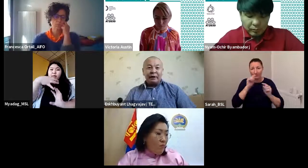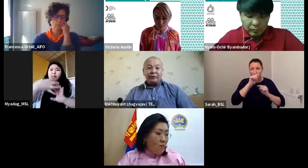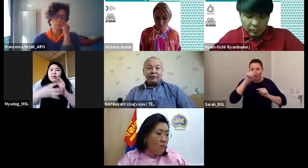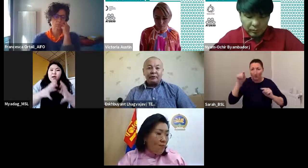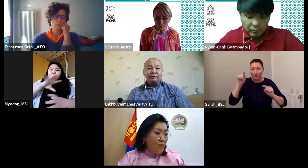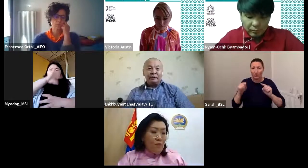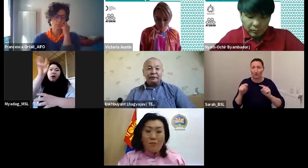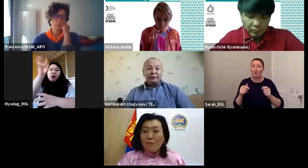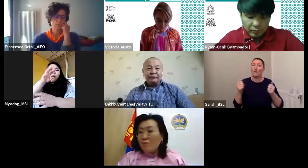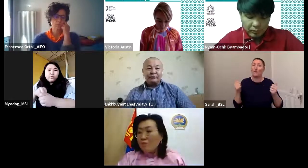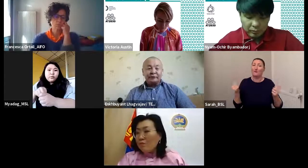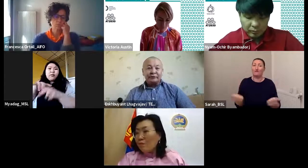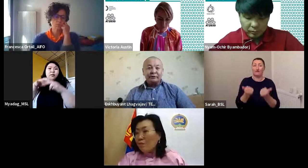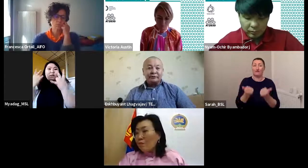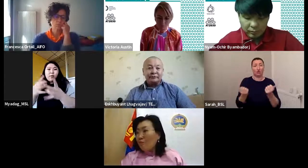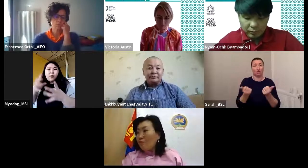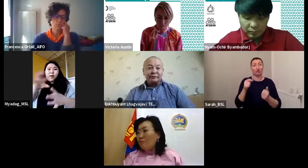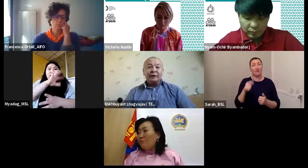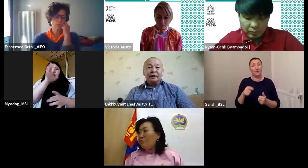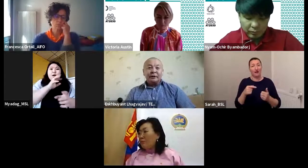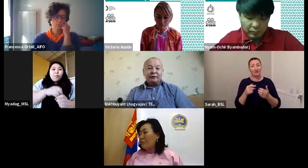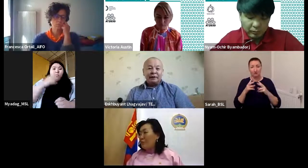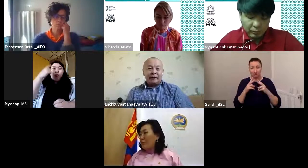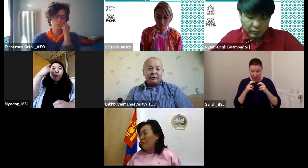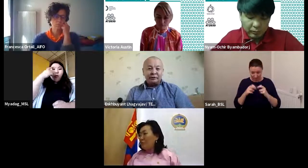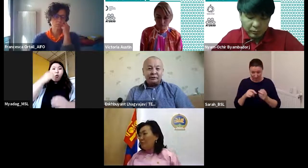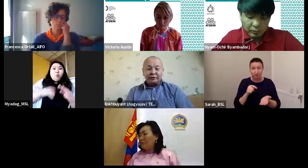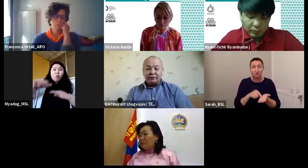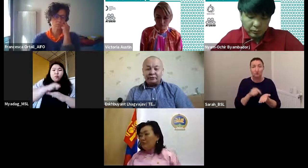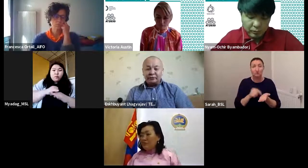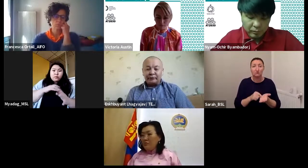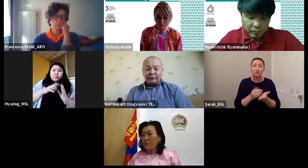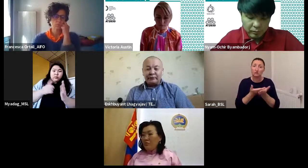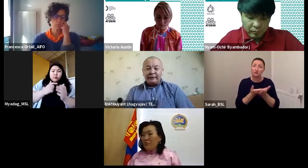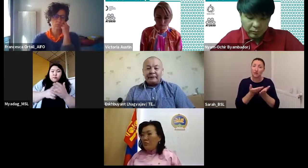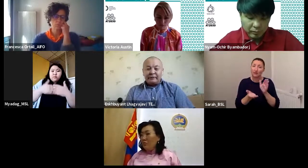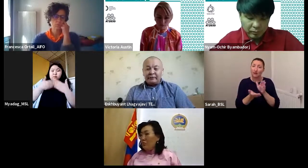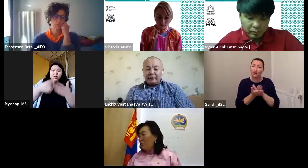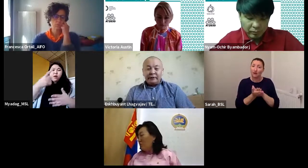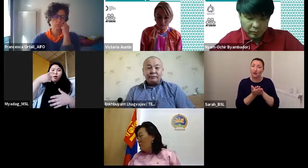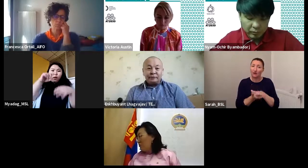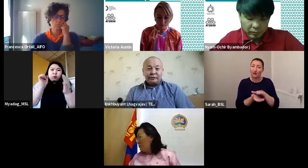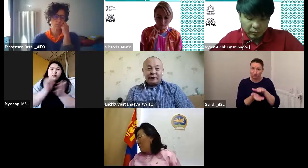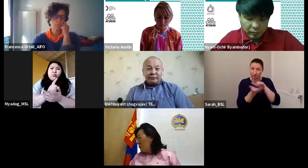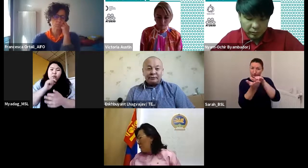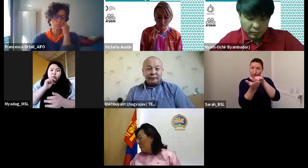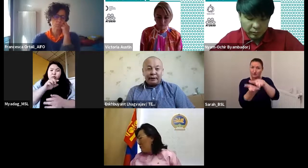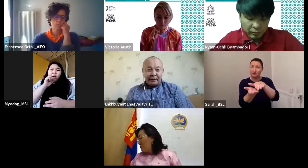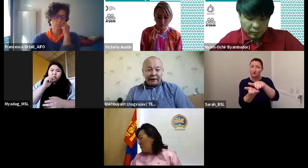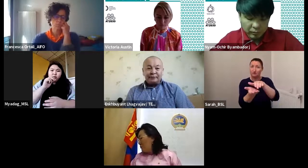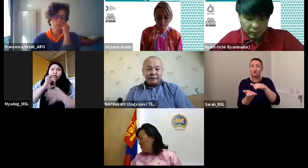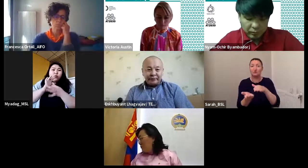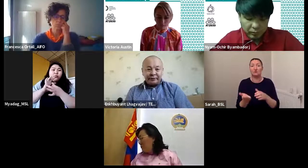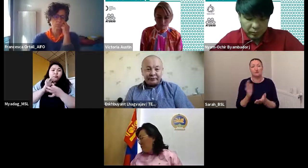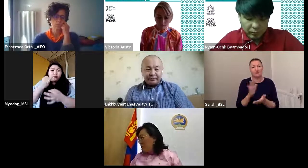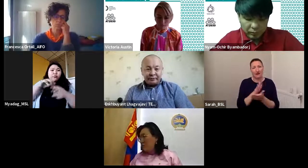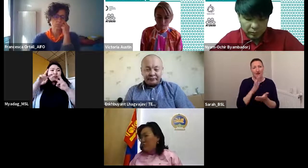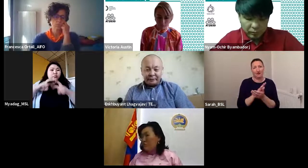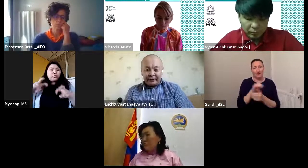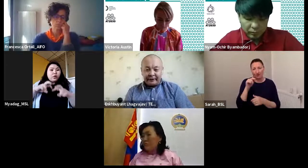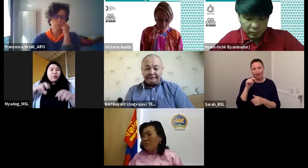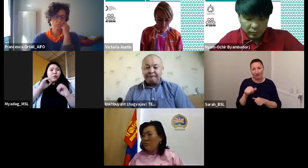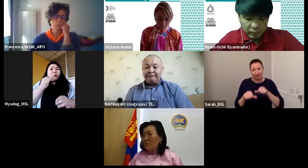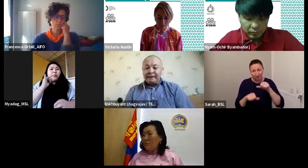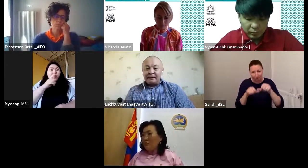нийгэм, хамруулсан Монгол улсыг бий болгоход бол энэ бол хамгийн чухал ач холбогдол ийм судалгаа болсон бахаа гэж би бол ингэж